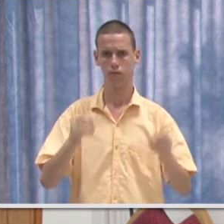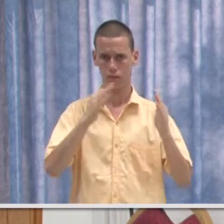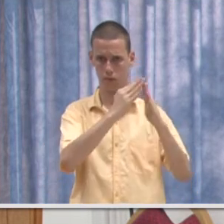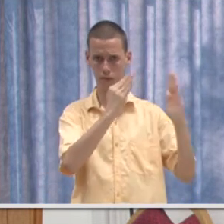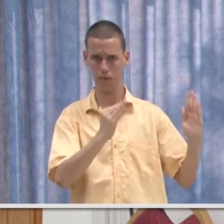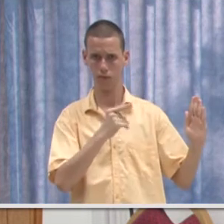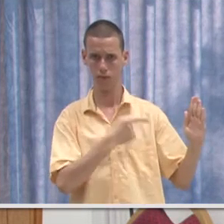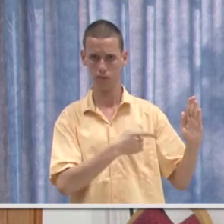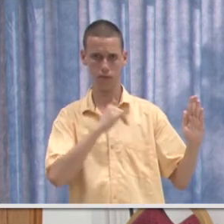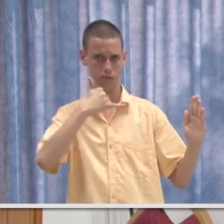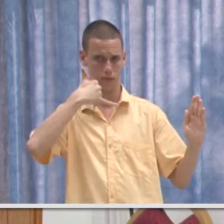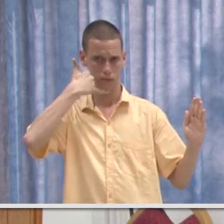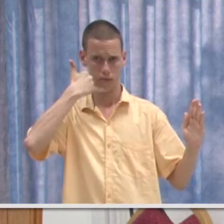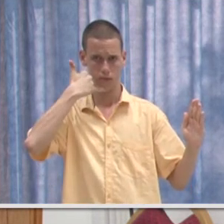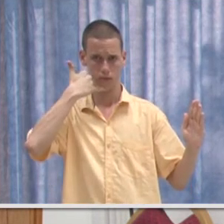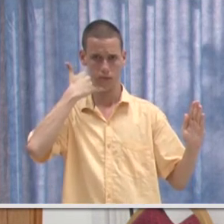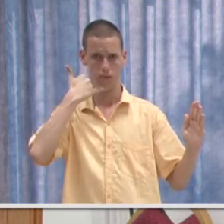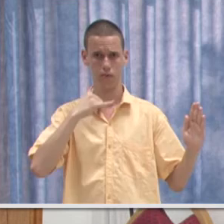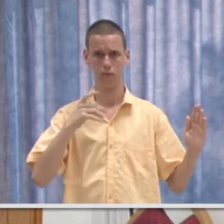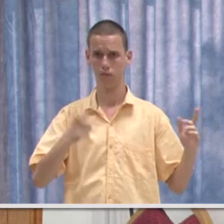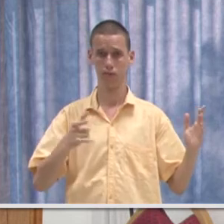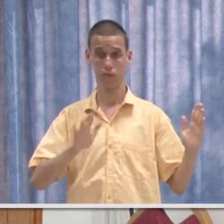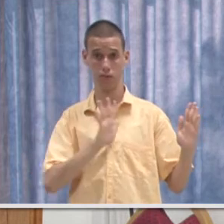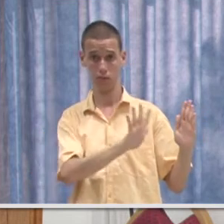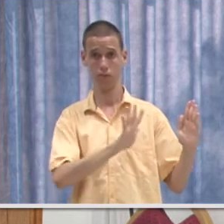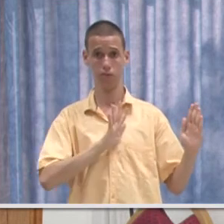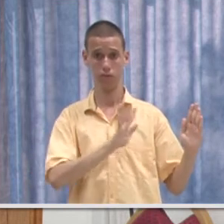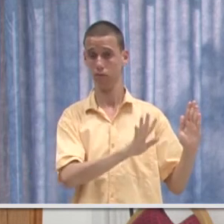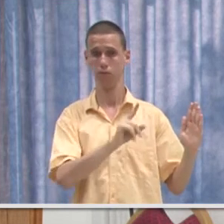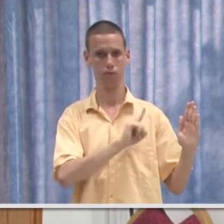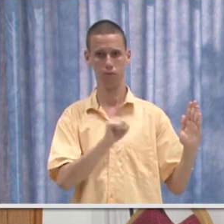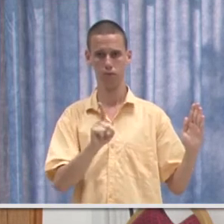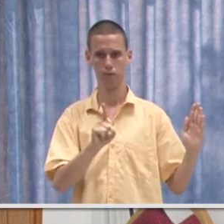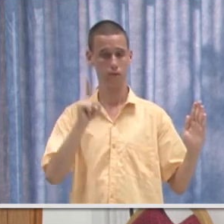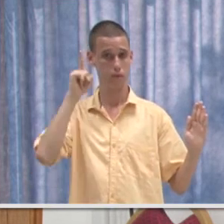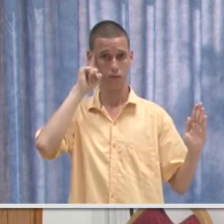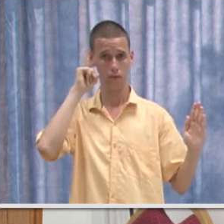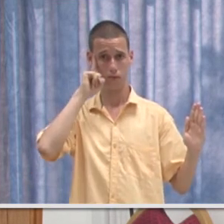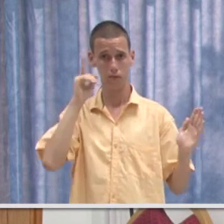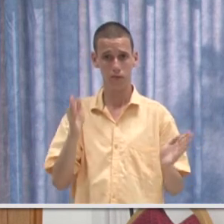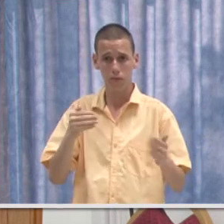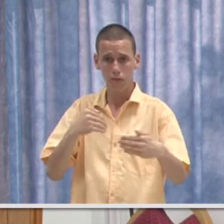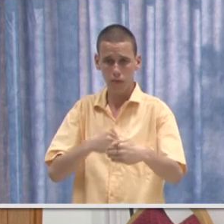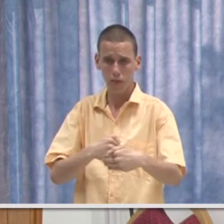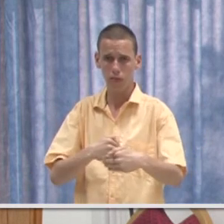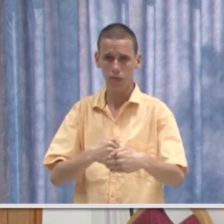cause de nos capacités, de nos facilités, pas permettre pour un grand afflux de monde